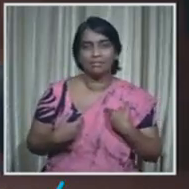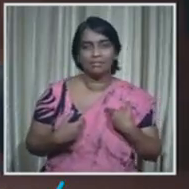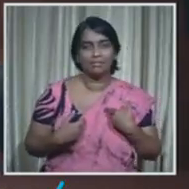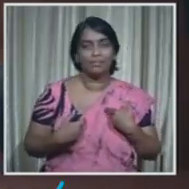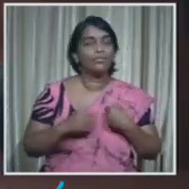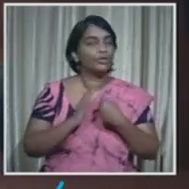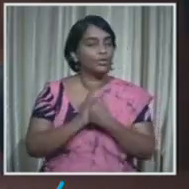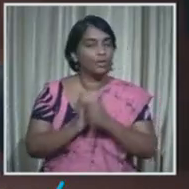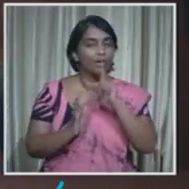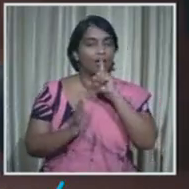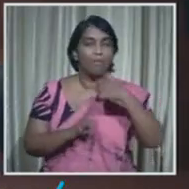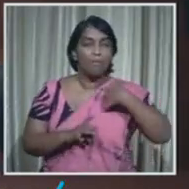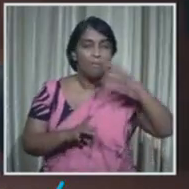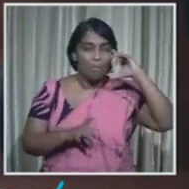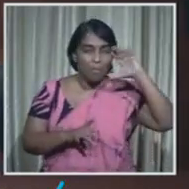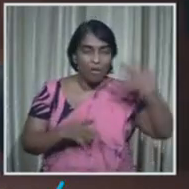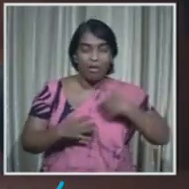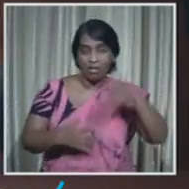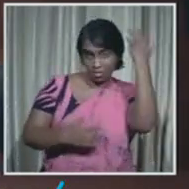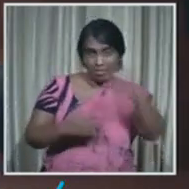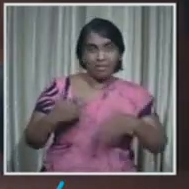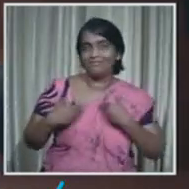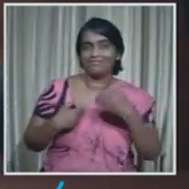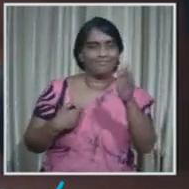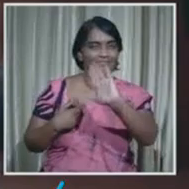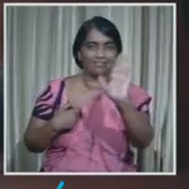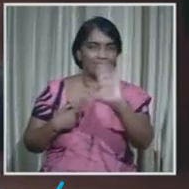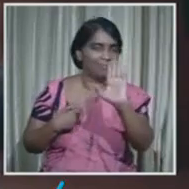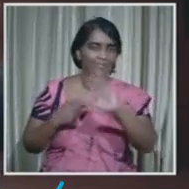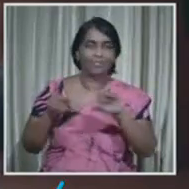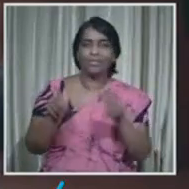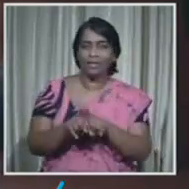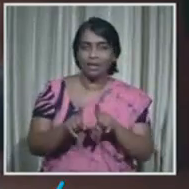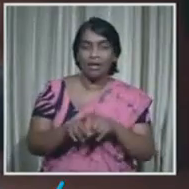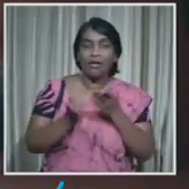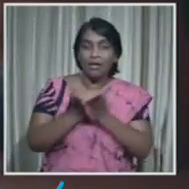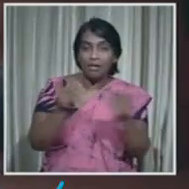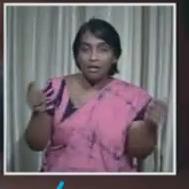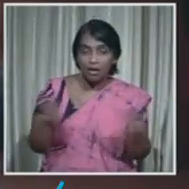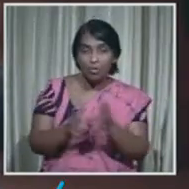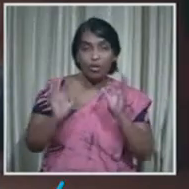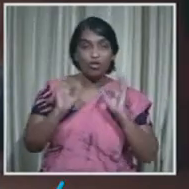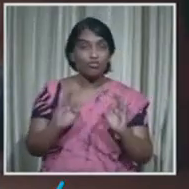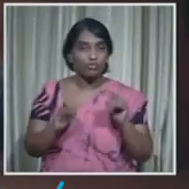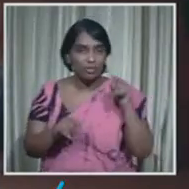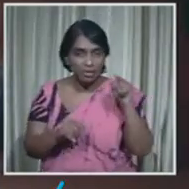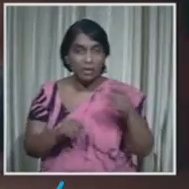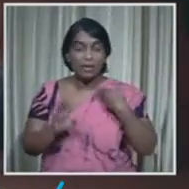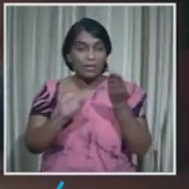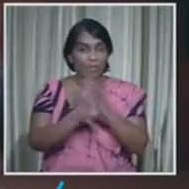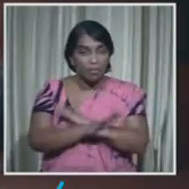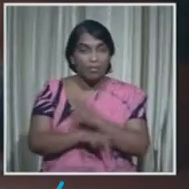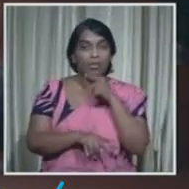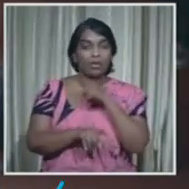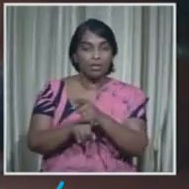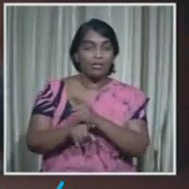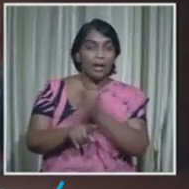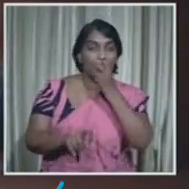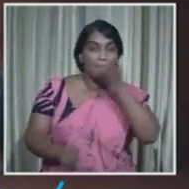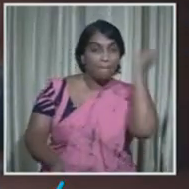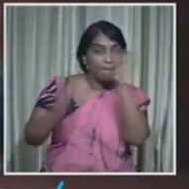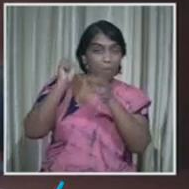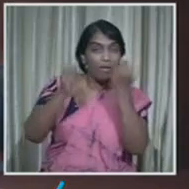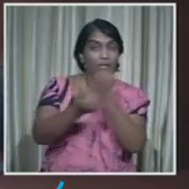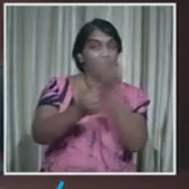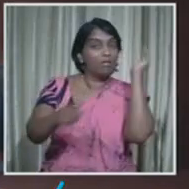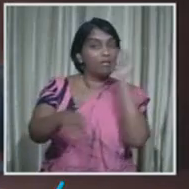ගරු කතානායකතුමනි මෝඩකමට බෙල්ල දෙන්න යන්නේ නැහැ ඒ නිසා තමයි එවන්ගාඩ්ගේ සූදානම් සහිතව එදා කලගණී දාපු විතර පහරකින් අත්අඩංගුවට